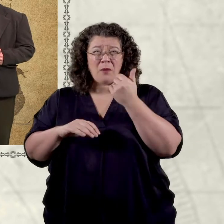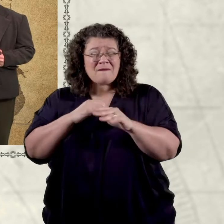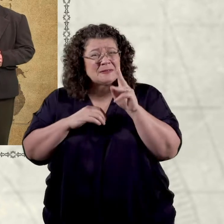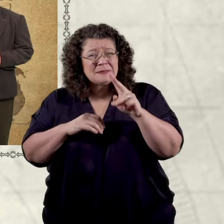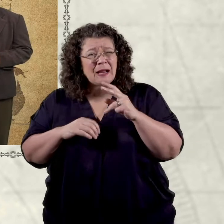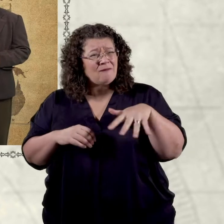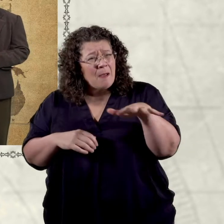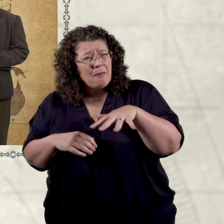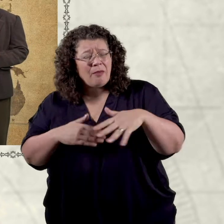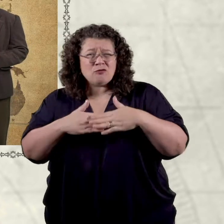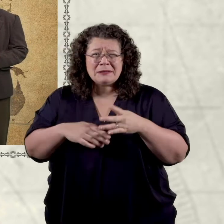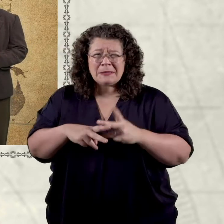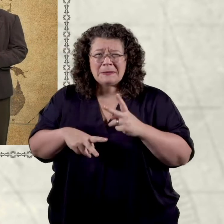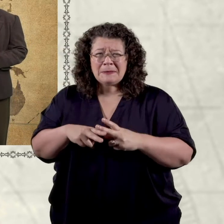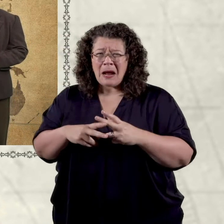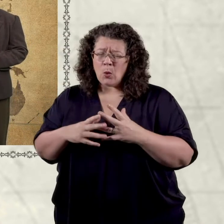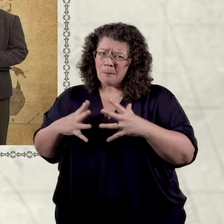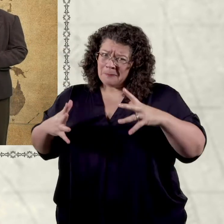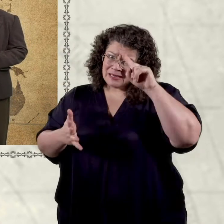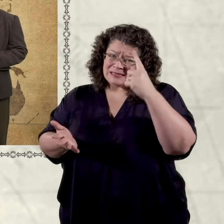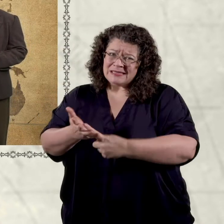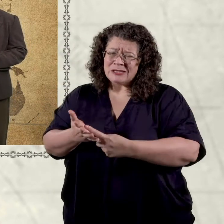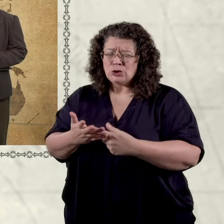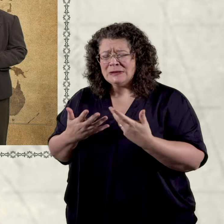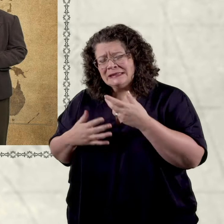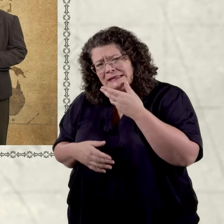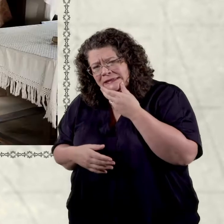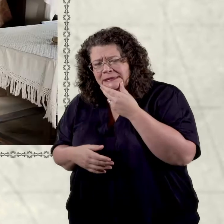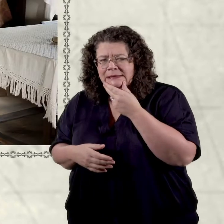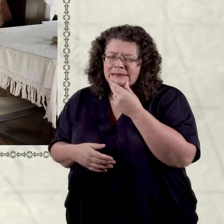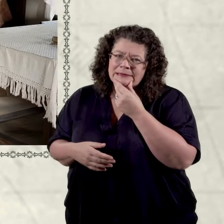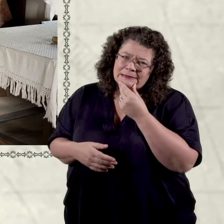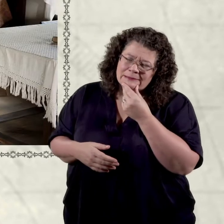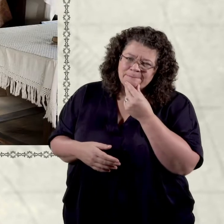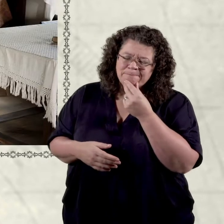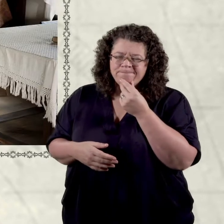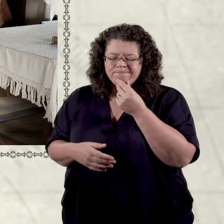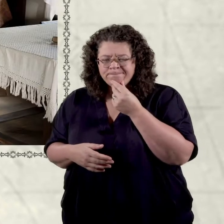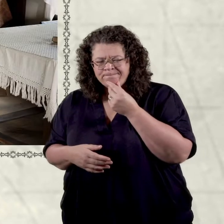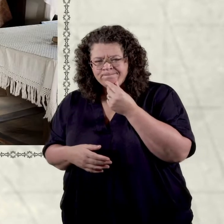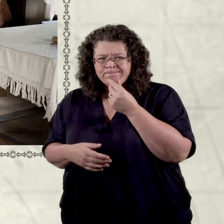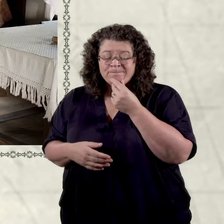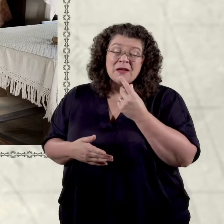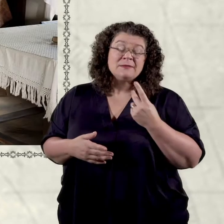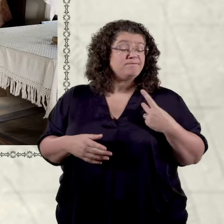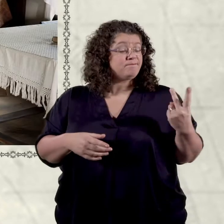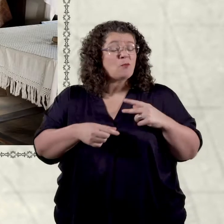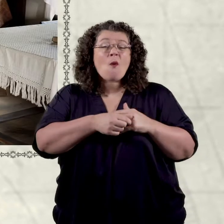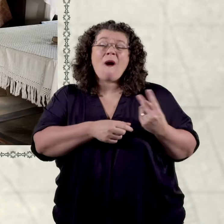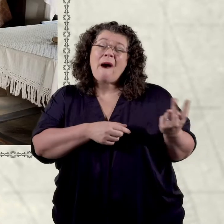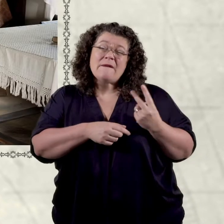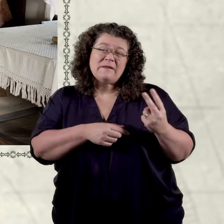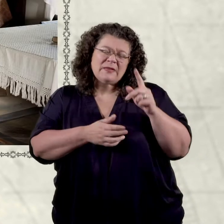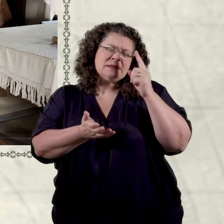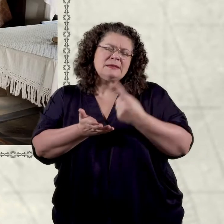Mae o yn benderfyniad enfawr i wneud gyfeillion. Ond mae Catherine a fi wedi penderfynu bod ni